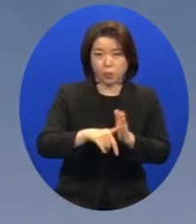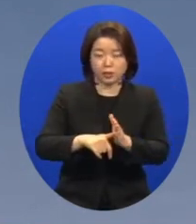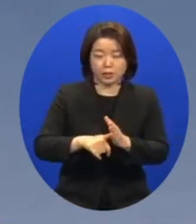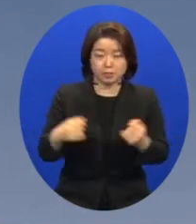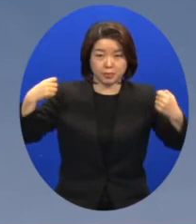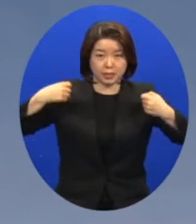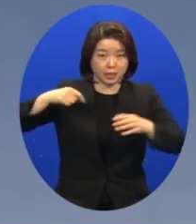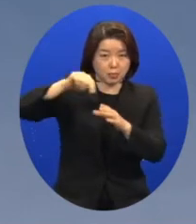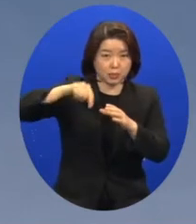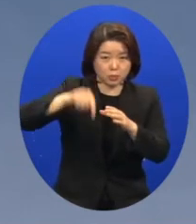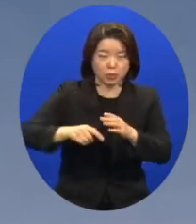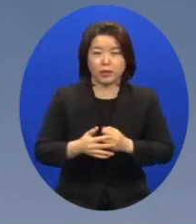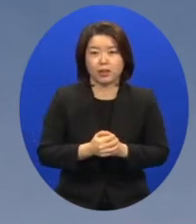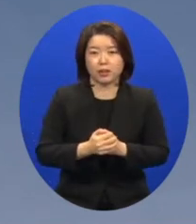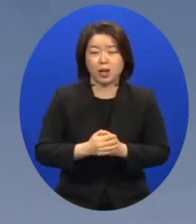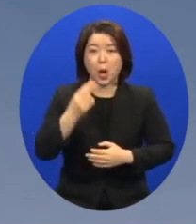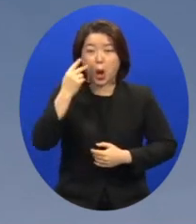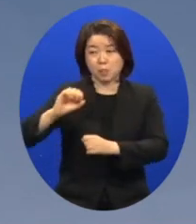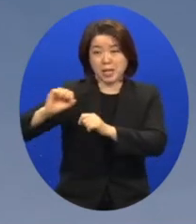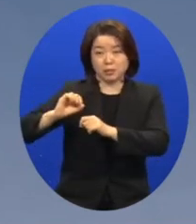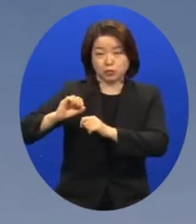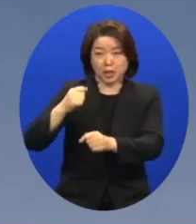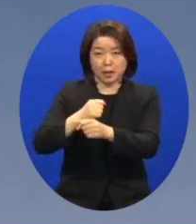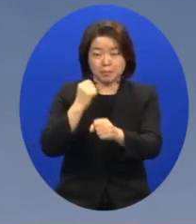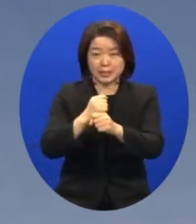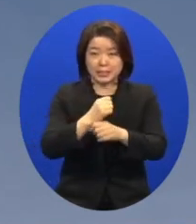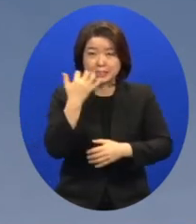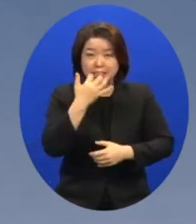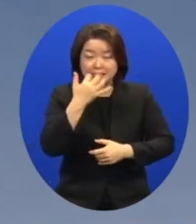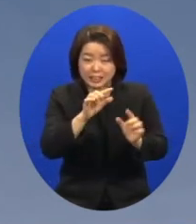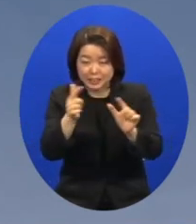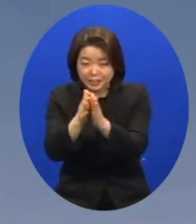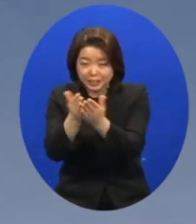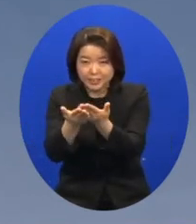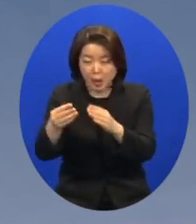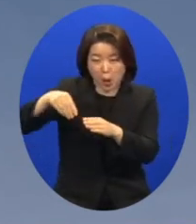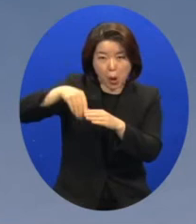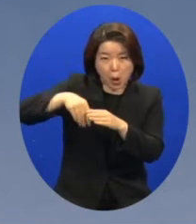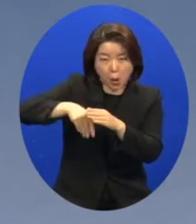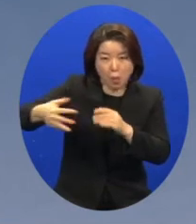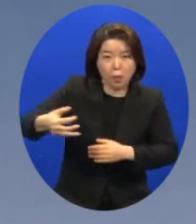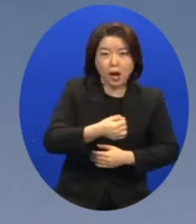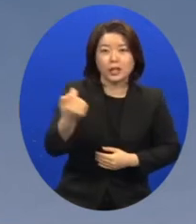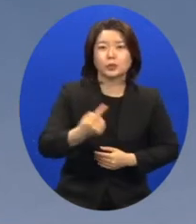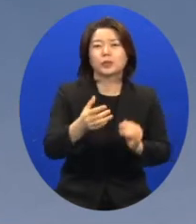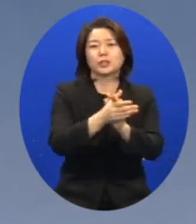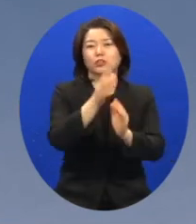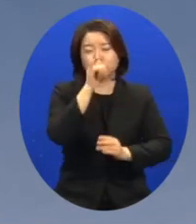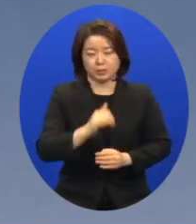다가 미군부대에서 나온 포로로 잡지 를 그 가방에 다 가지고 오는 친구가